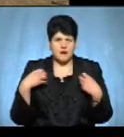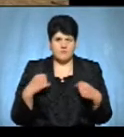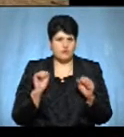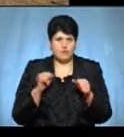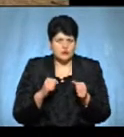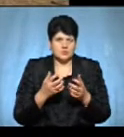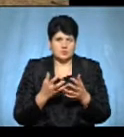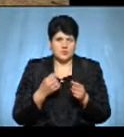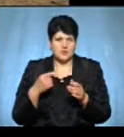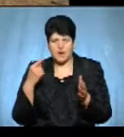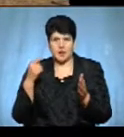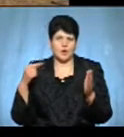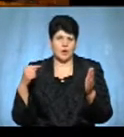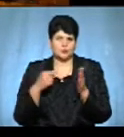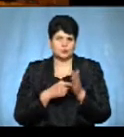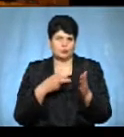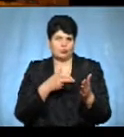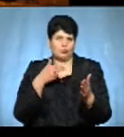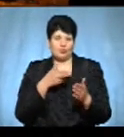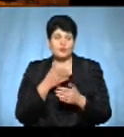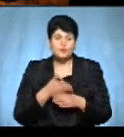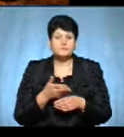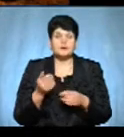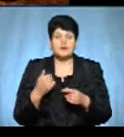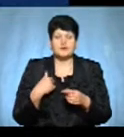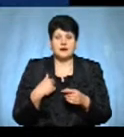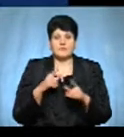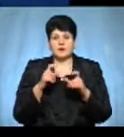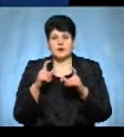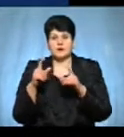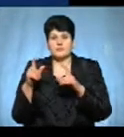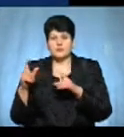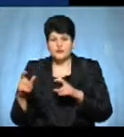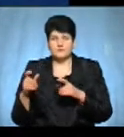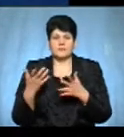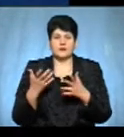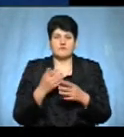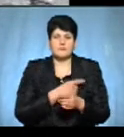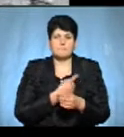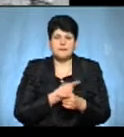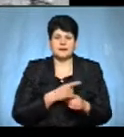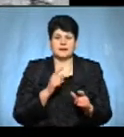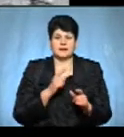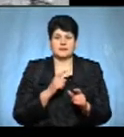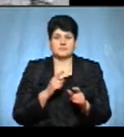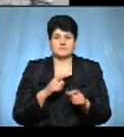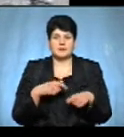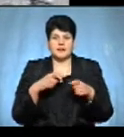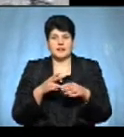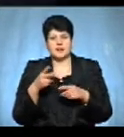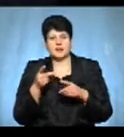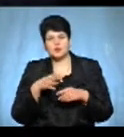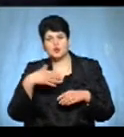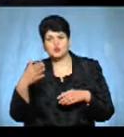Від банку «Аркада» виносили поранених і вбитих. Це я фотографував. Медики Майдану перебігали на другу